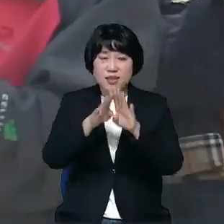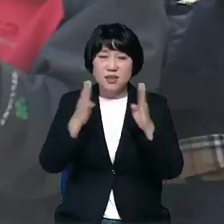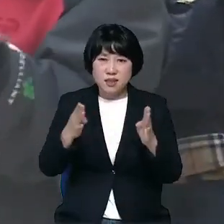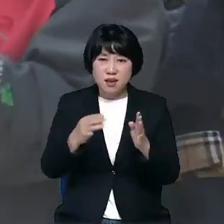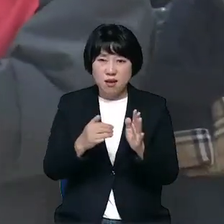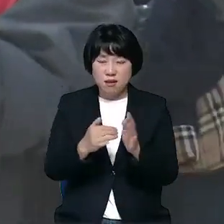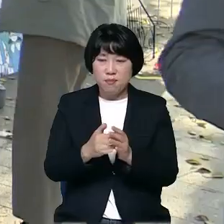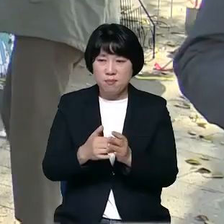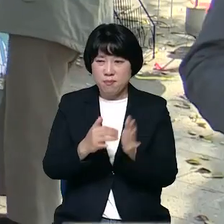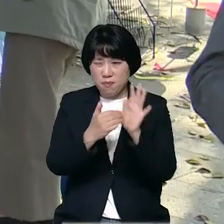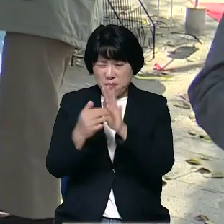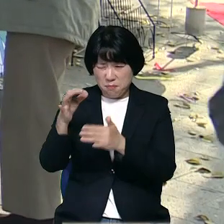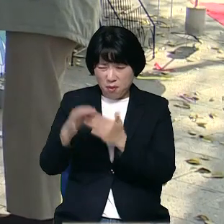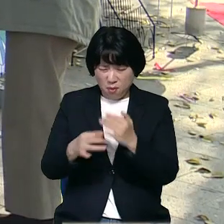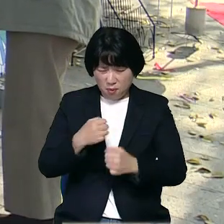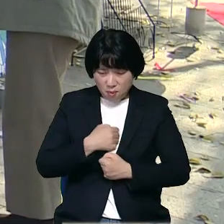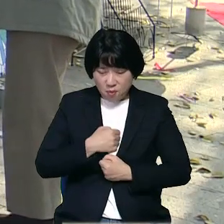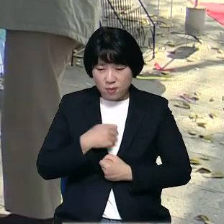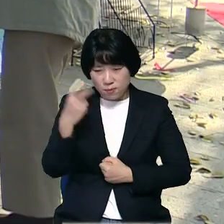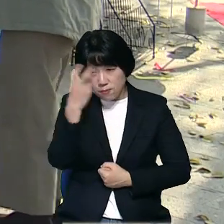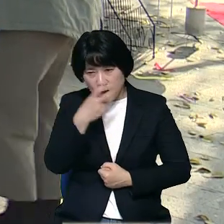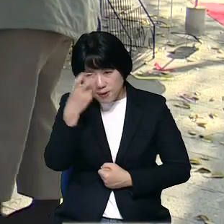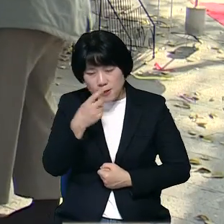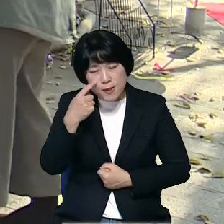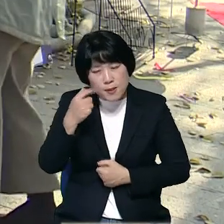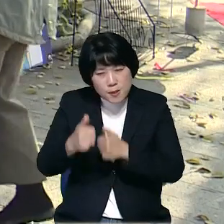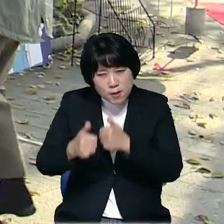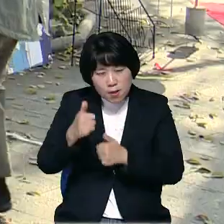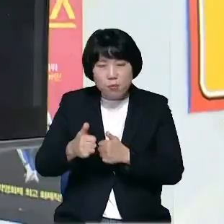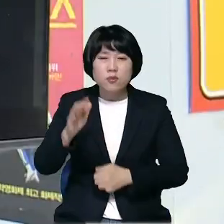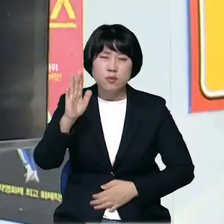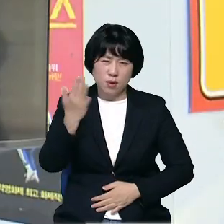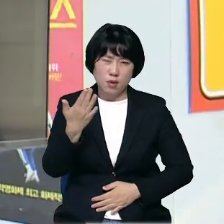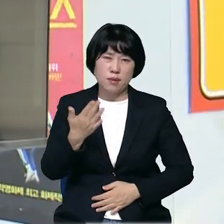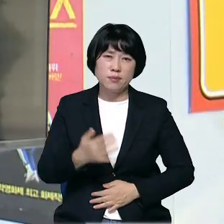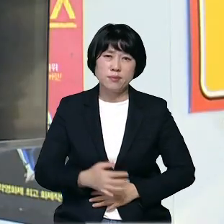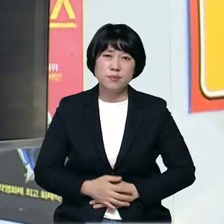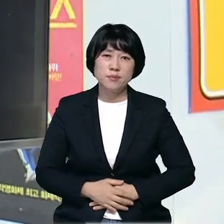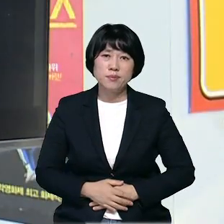방역 관리에 대한 시험대가 될 전망입니다. KBC 김재현입니다.